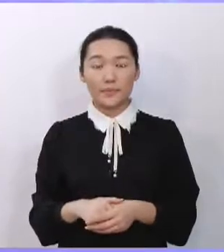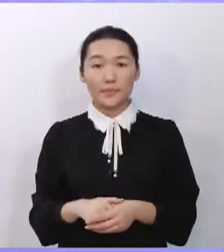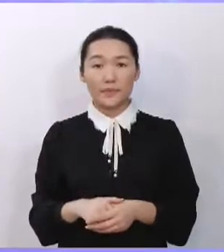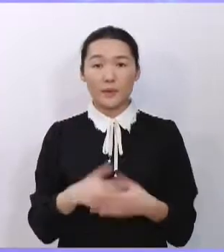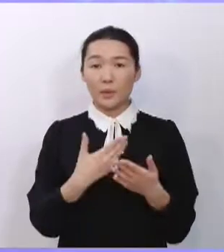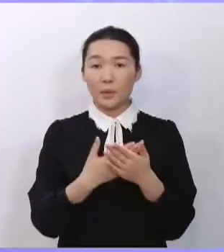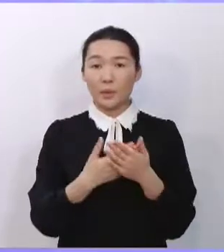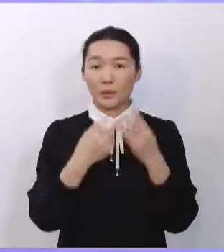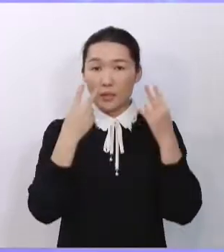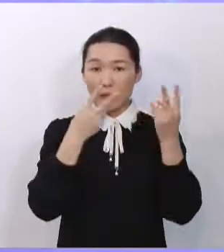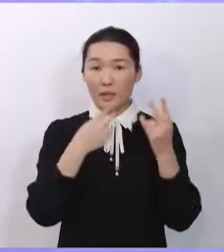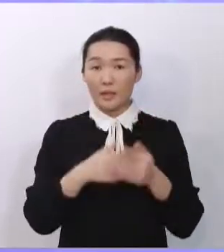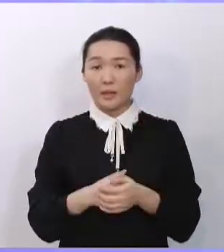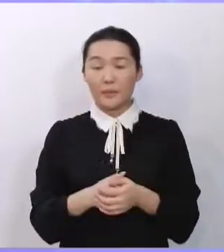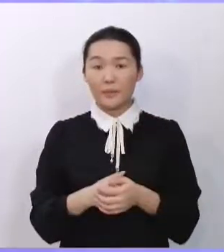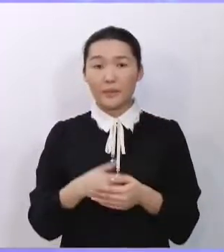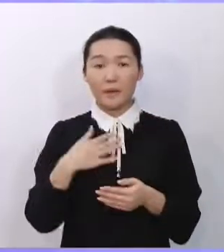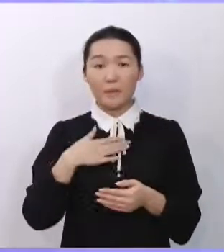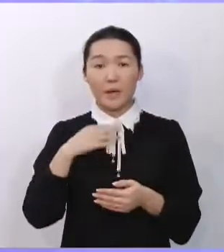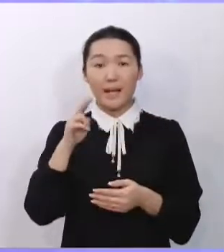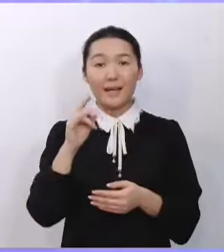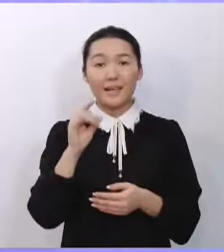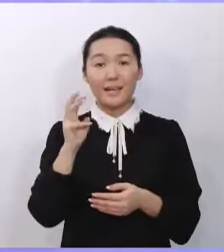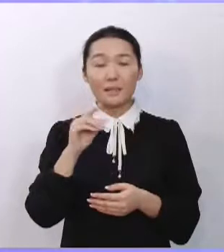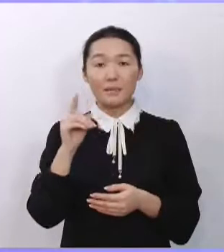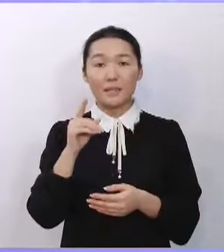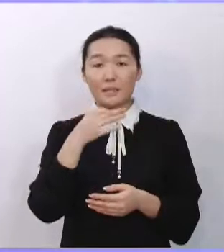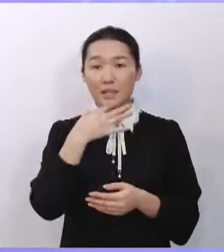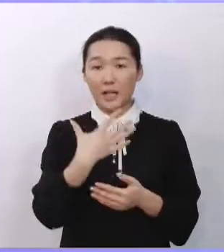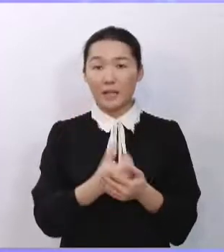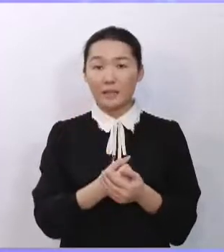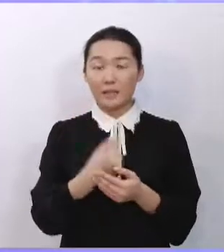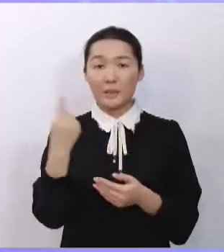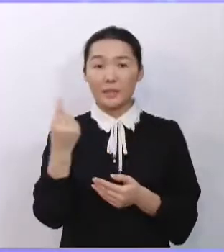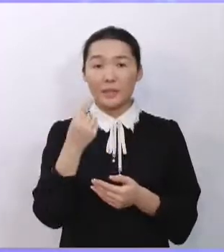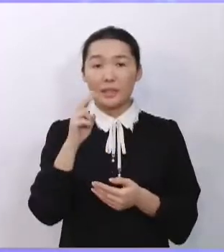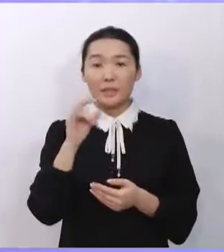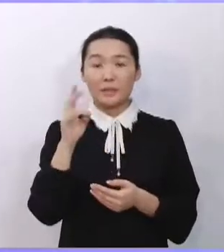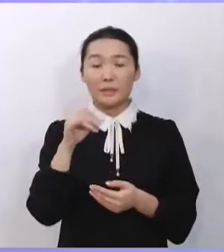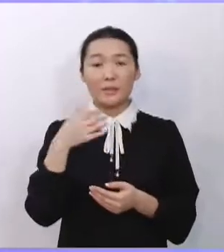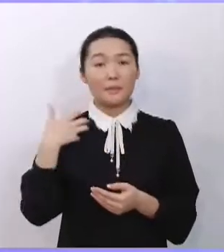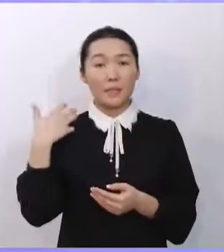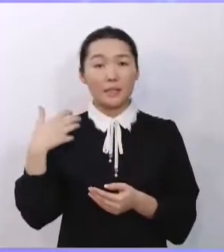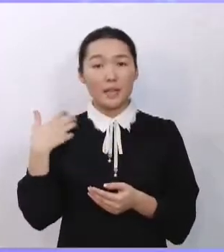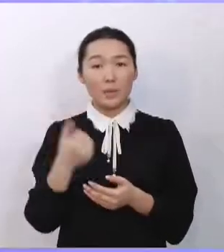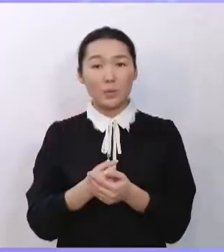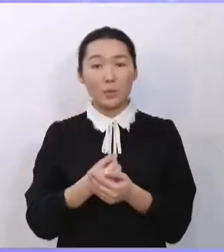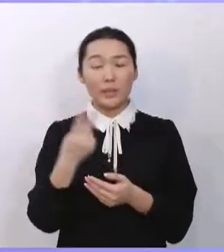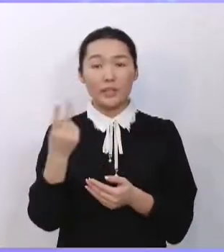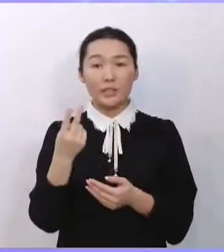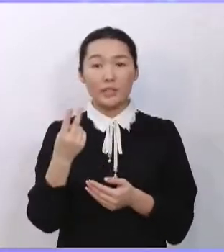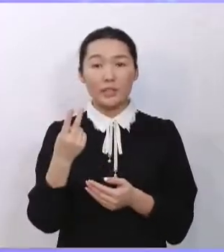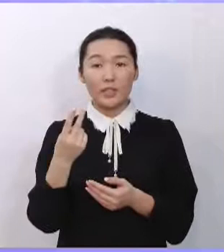Үлгүнү карагыла. Мага кымыз жагат. Биринчиден, кымыз пайдалуу.